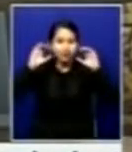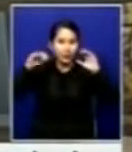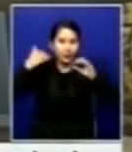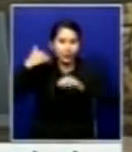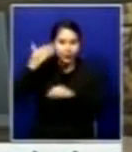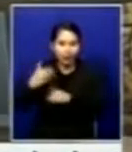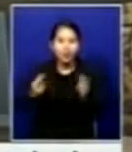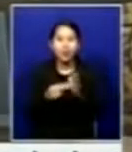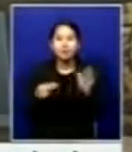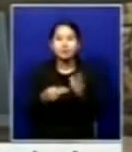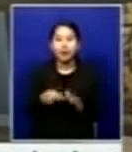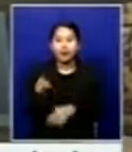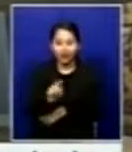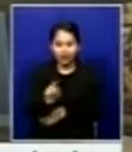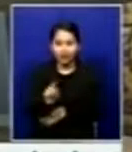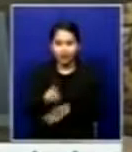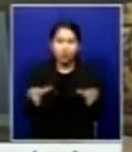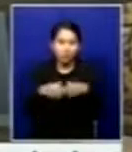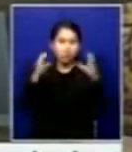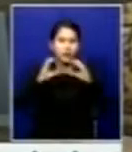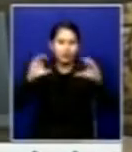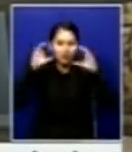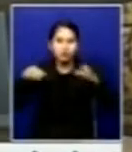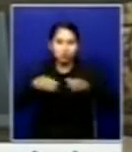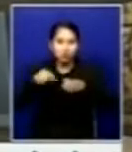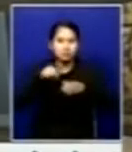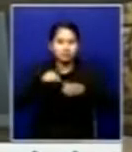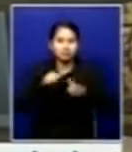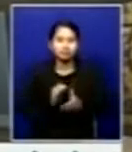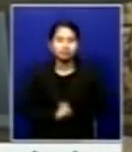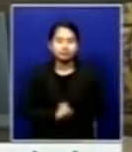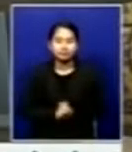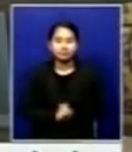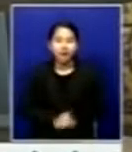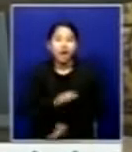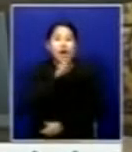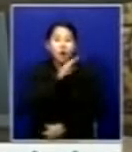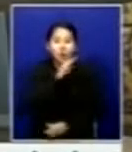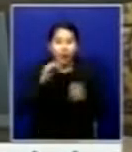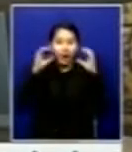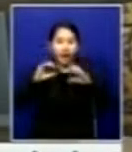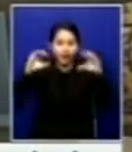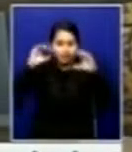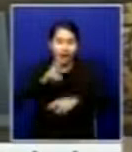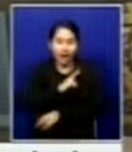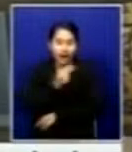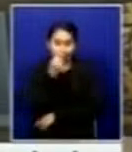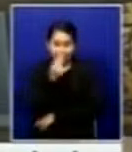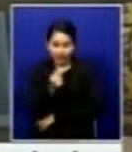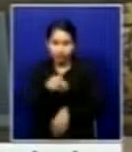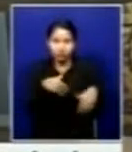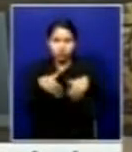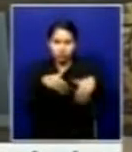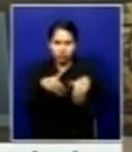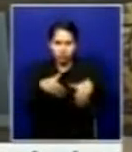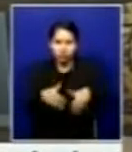ชีวิตของรัฐบาลชุดนี้ถ้ารัฐบาลเองนะครับเห็นพี่น้องประชาชนมอง